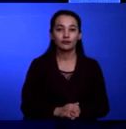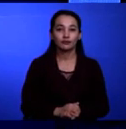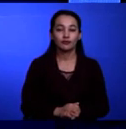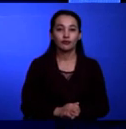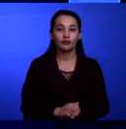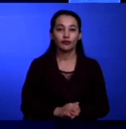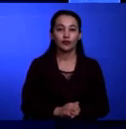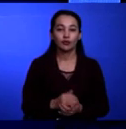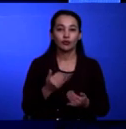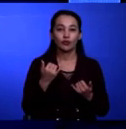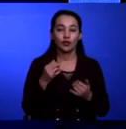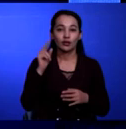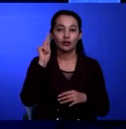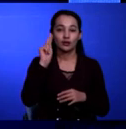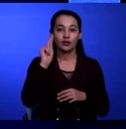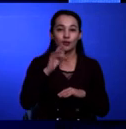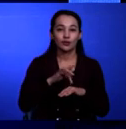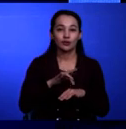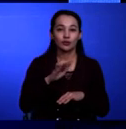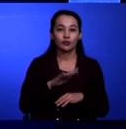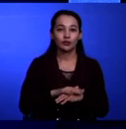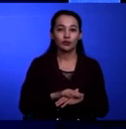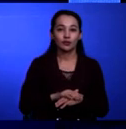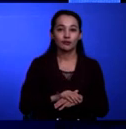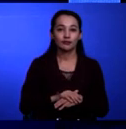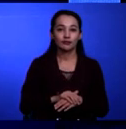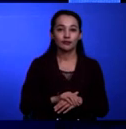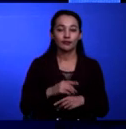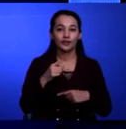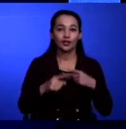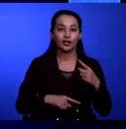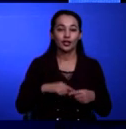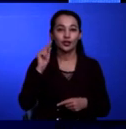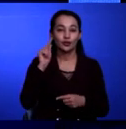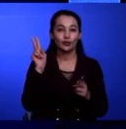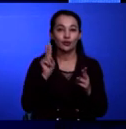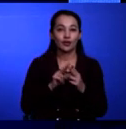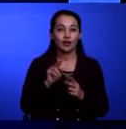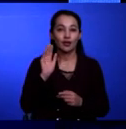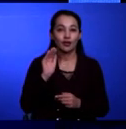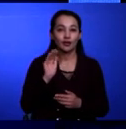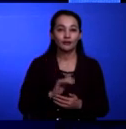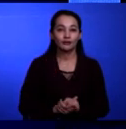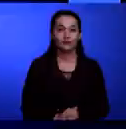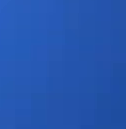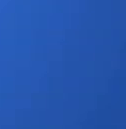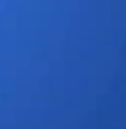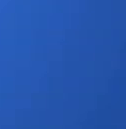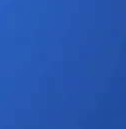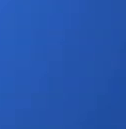Shu bilan darsimiz o'z nihoyasiga yetdi. Keyingi darsda ko'rishguncha, xayr bolajonlar.